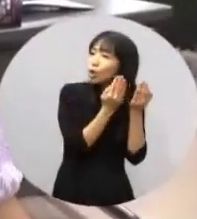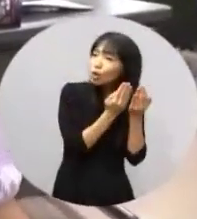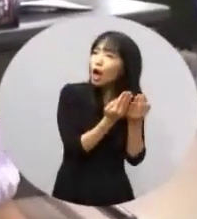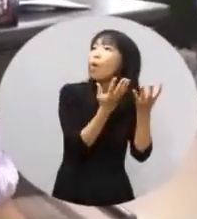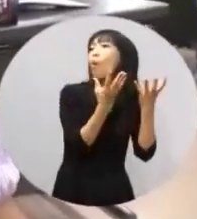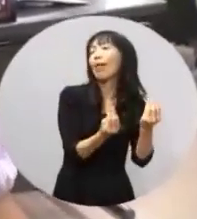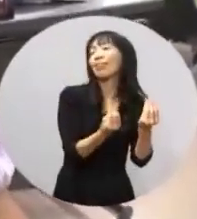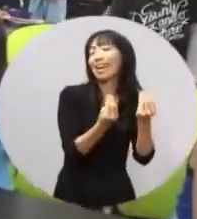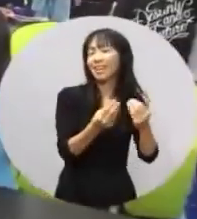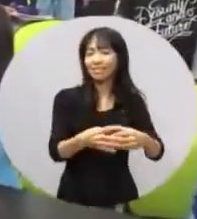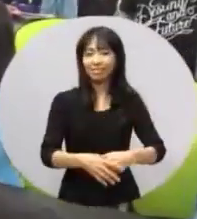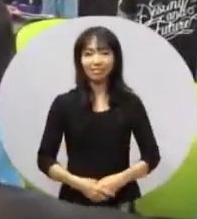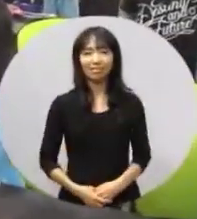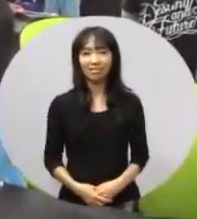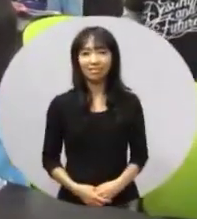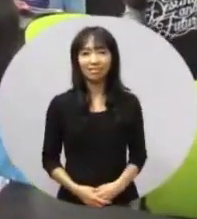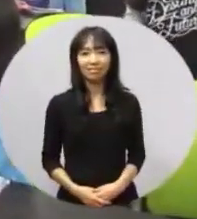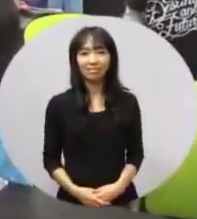h